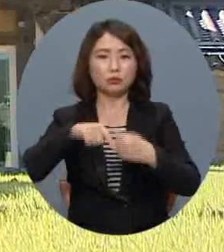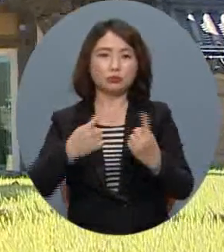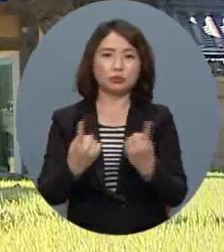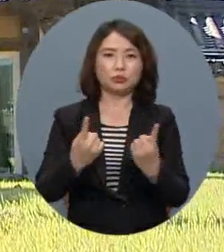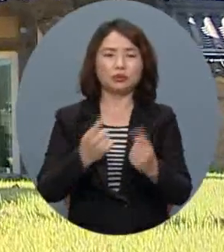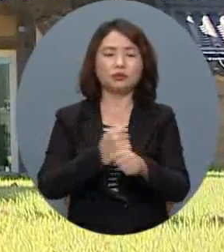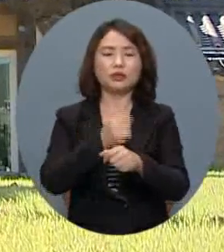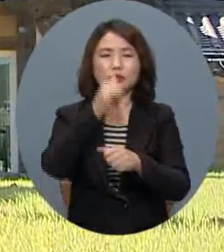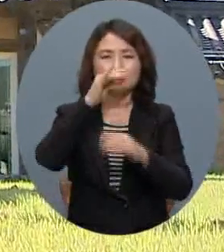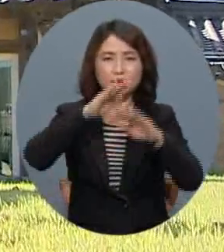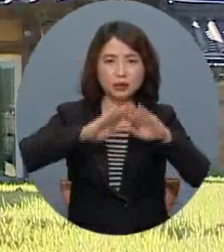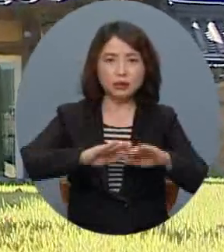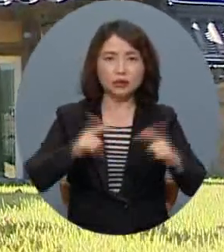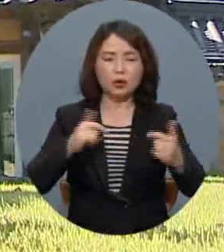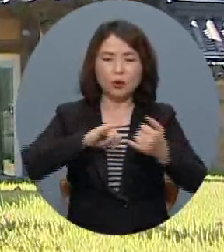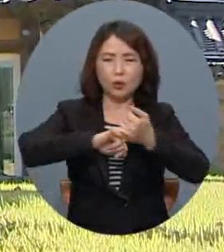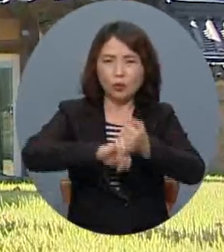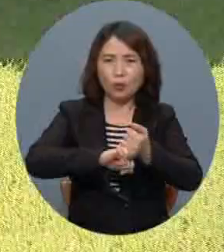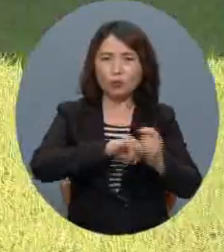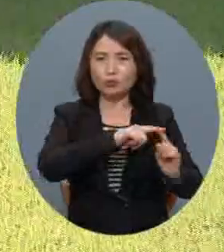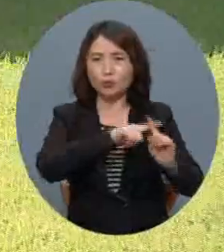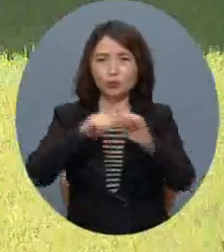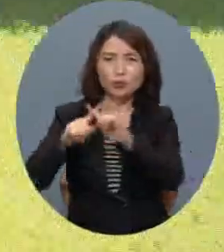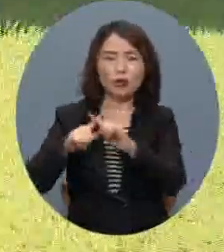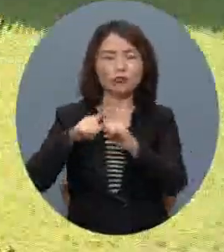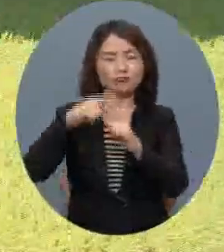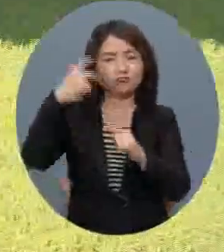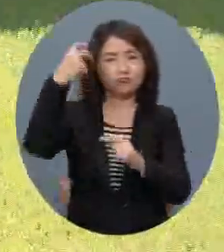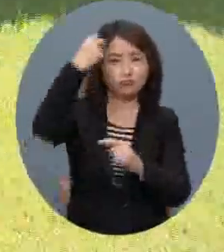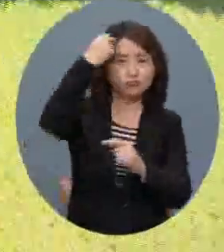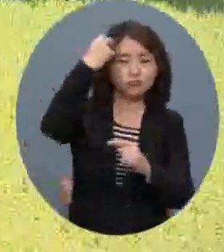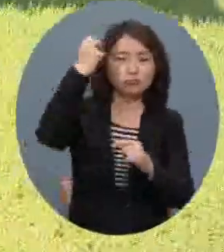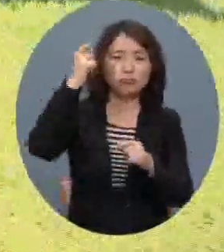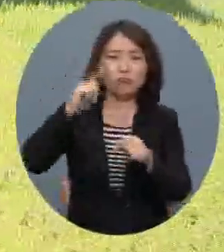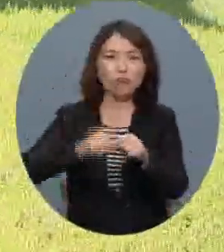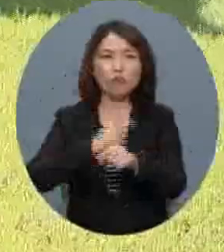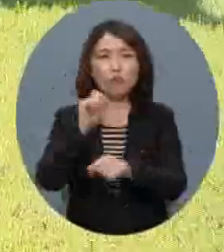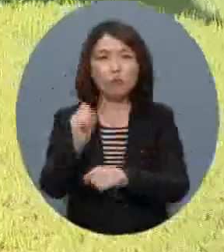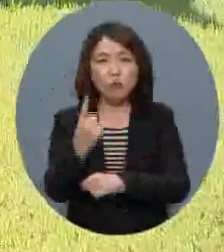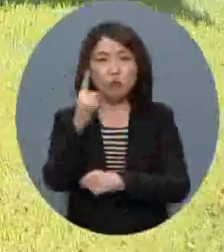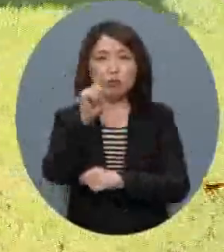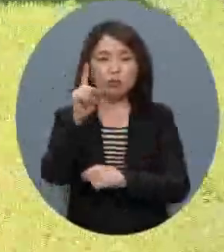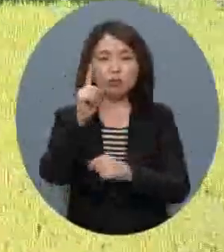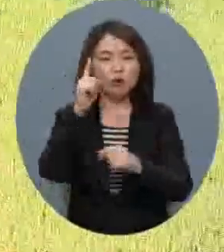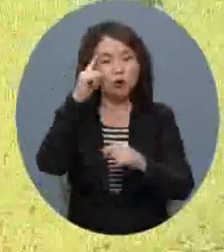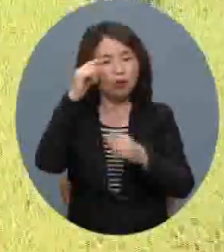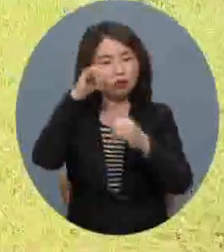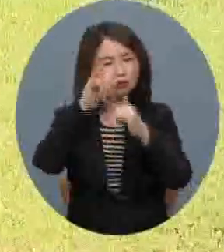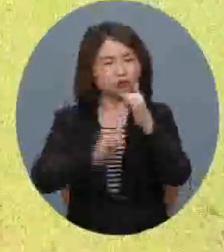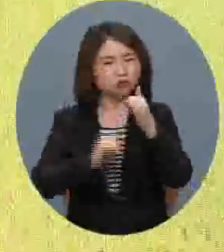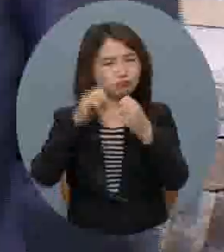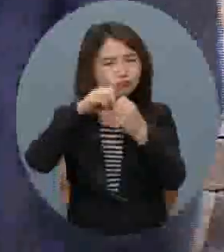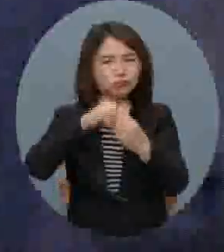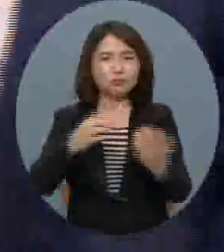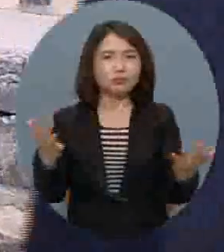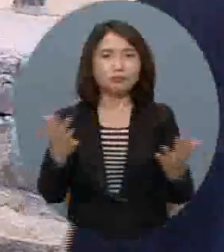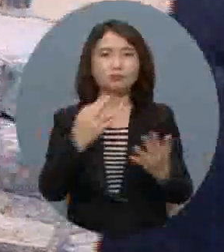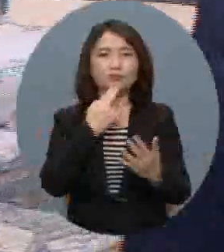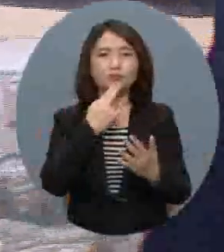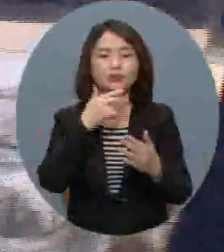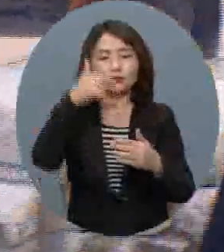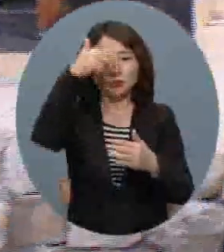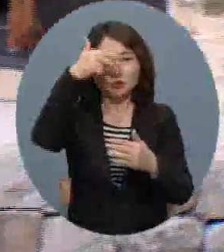행해지던 제사의 반드시 지내야 한다는 강박관념이 생긴 원인에 대해 학계의 정설은 없습니다 다만